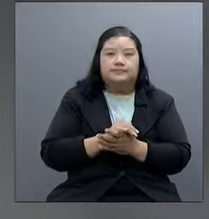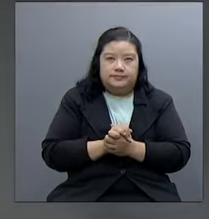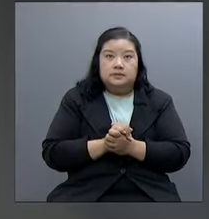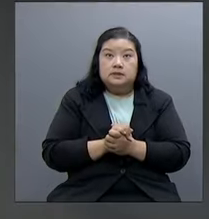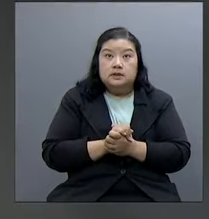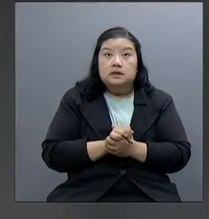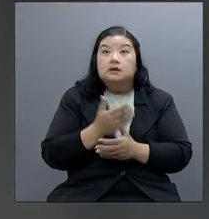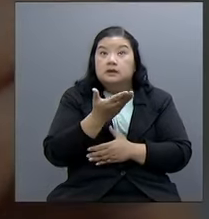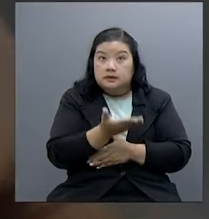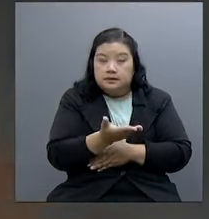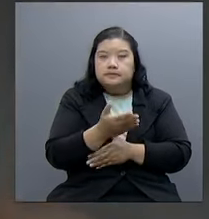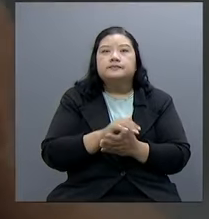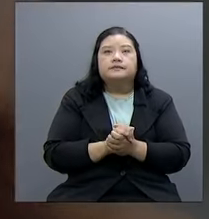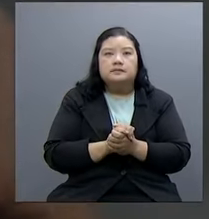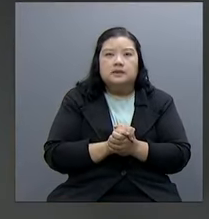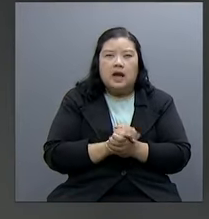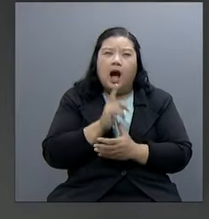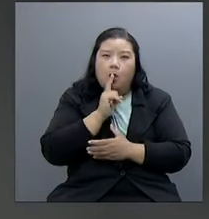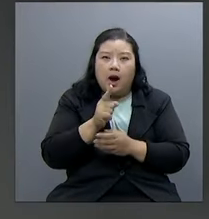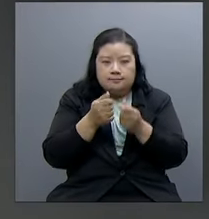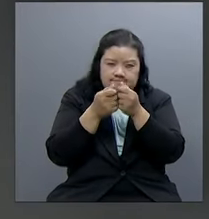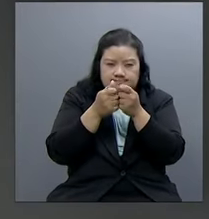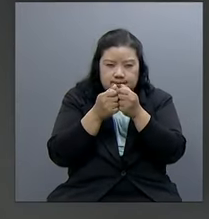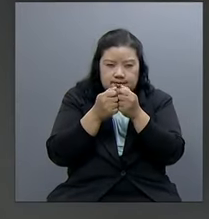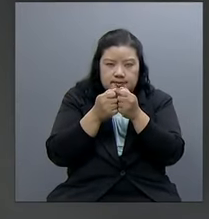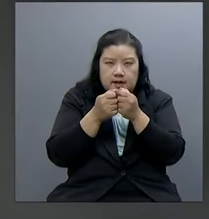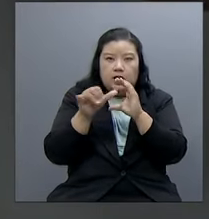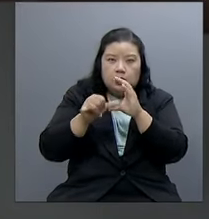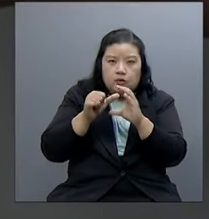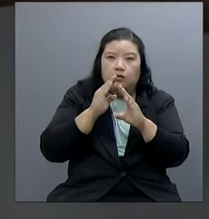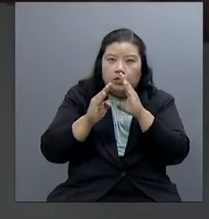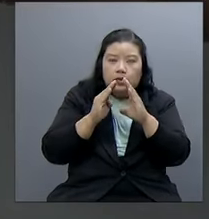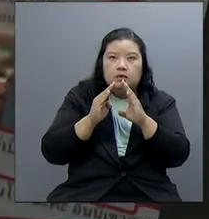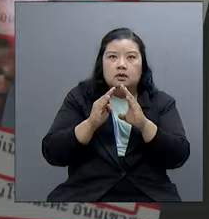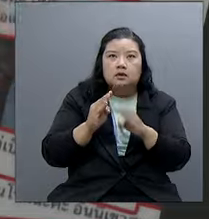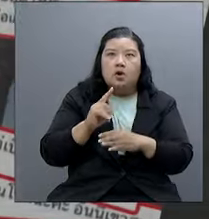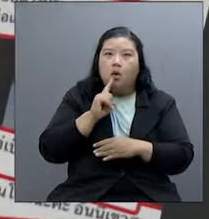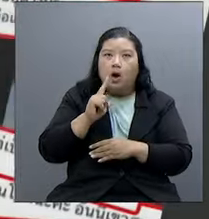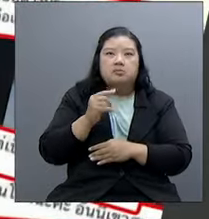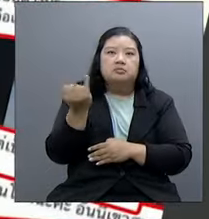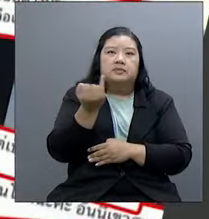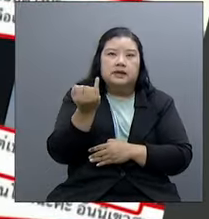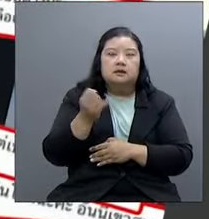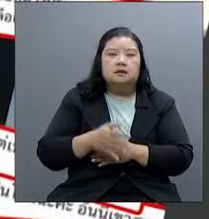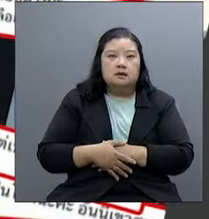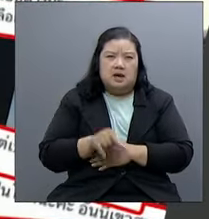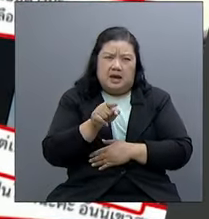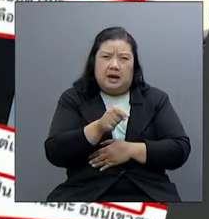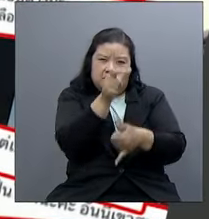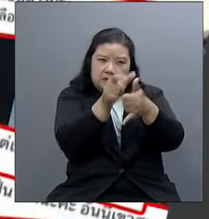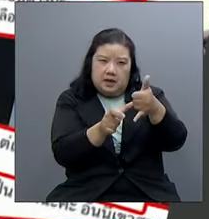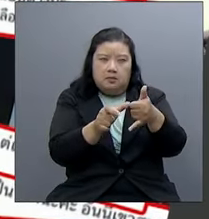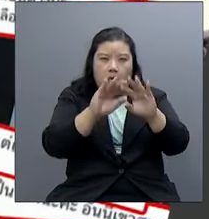4. ไซเบอบูลี่การดาทอกนใคอมเมนต์การเรีกอกฝ่ายดวยคำพูดหยบขายการวจาร์รลางหนาตา